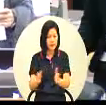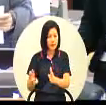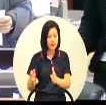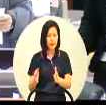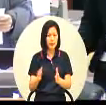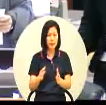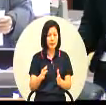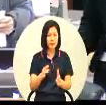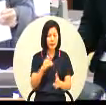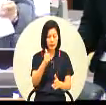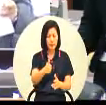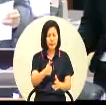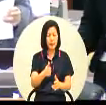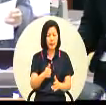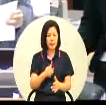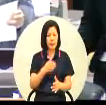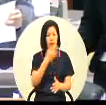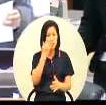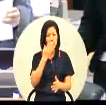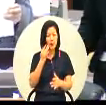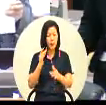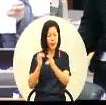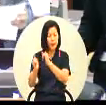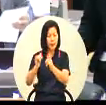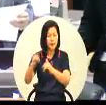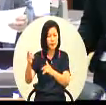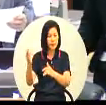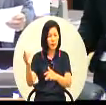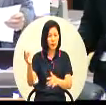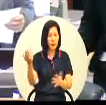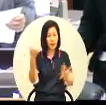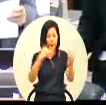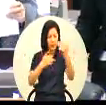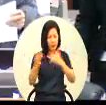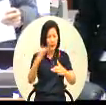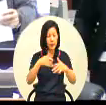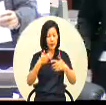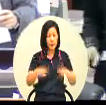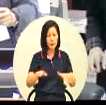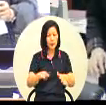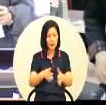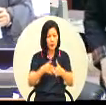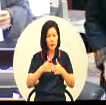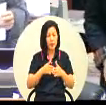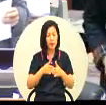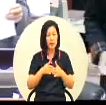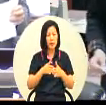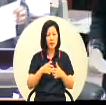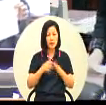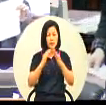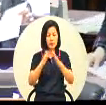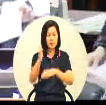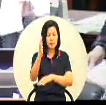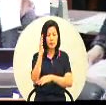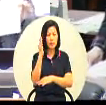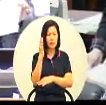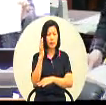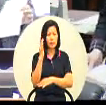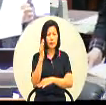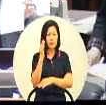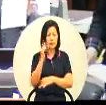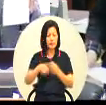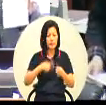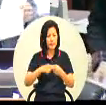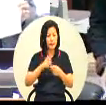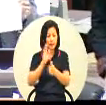游客愈来愈多。啊，游客愈来愈多，都有这款的需要。啊，有这款的需要，市政府就应该为